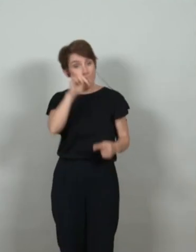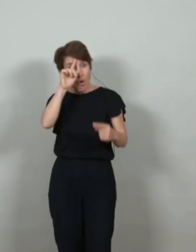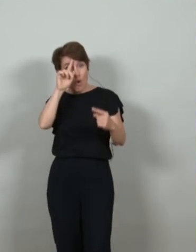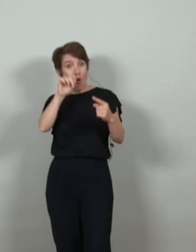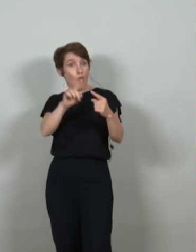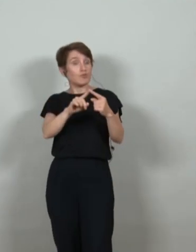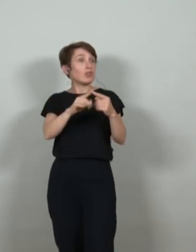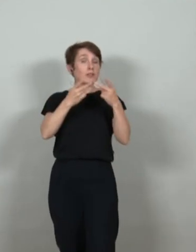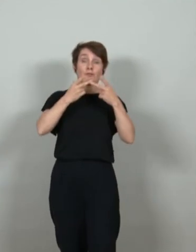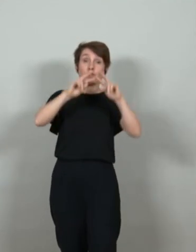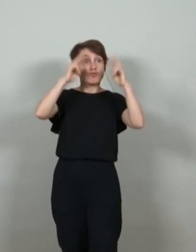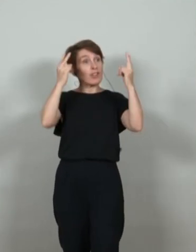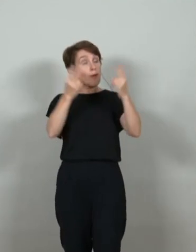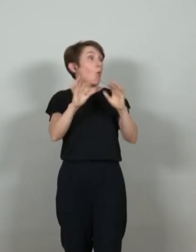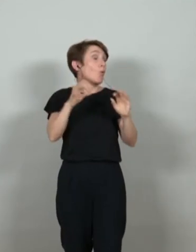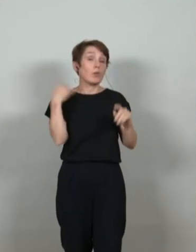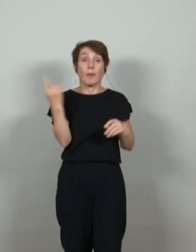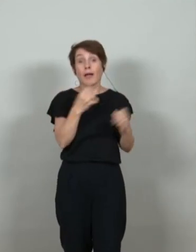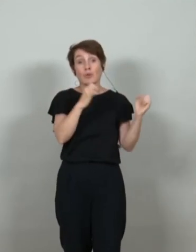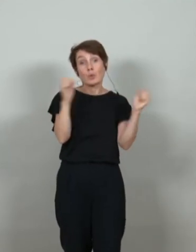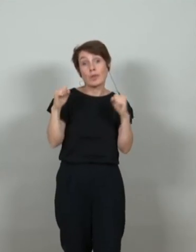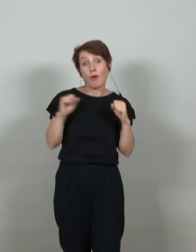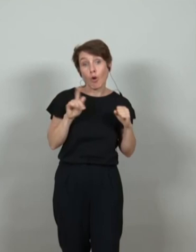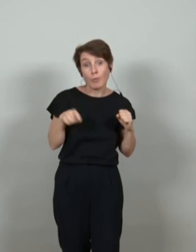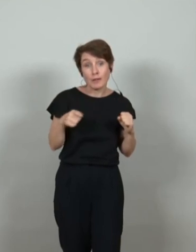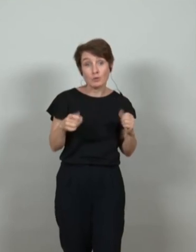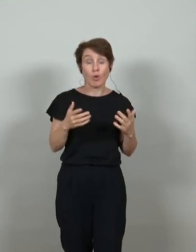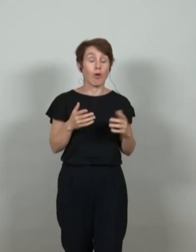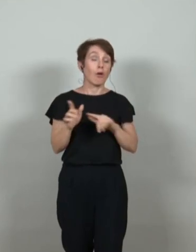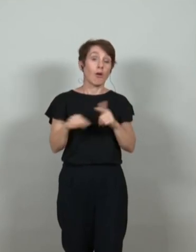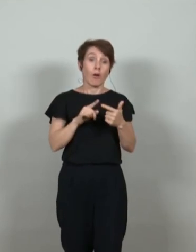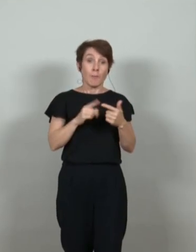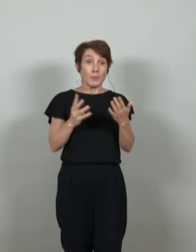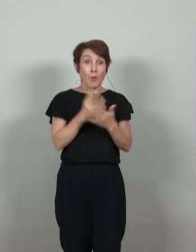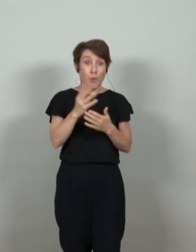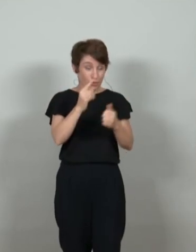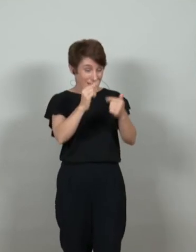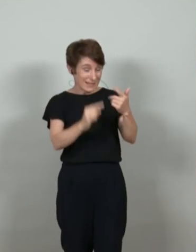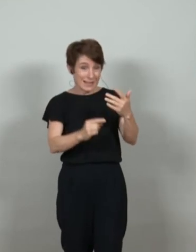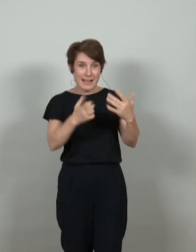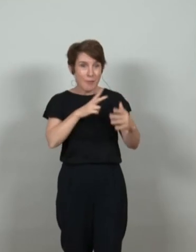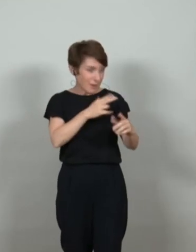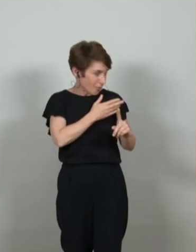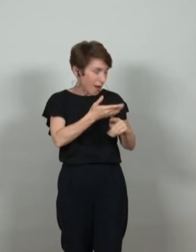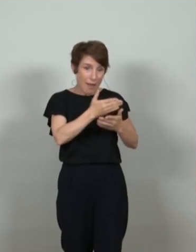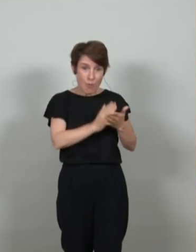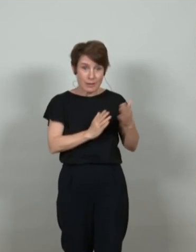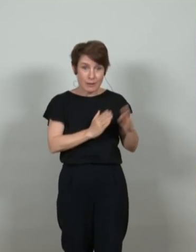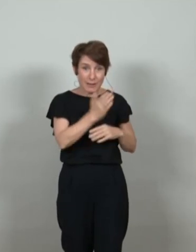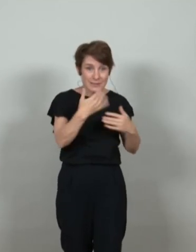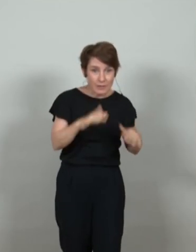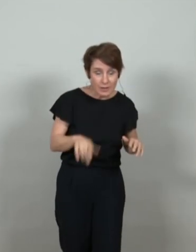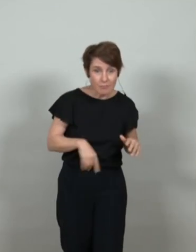bancs un bilan projet plutôt la plupart déjà lancé pour le reste des ambitions malheureusement non chiffrées non